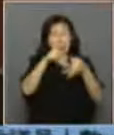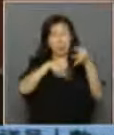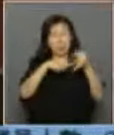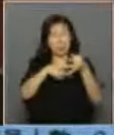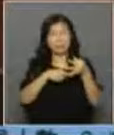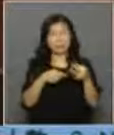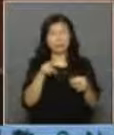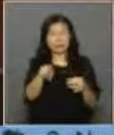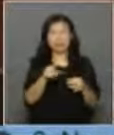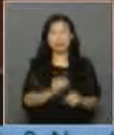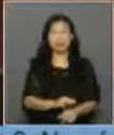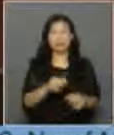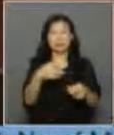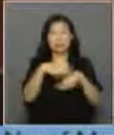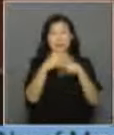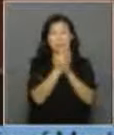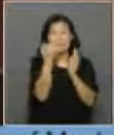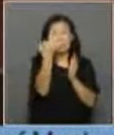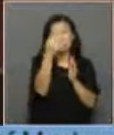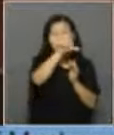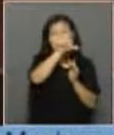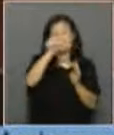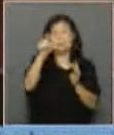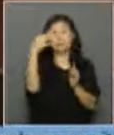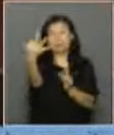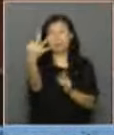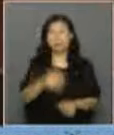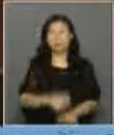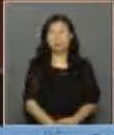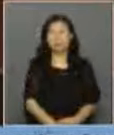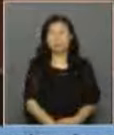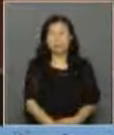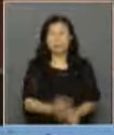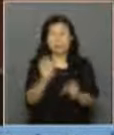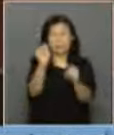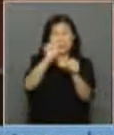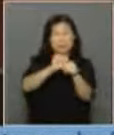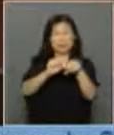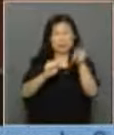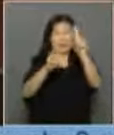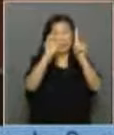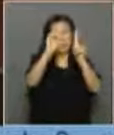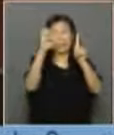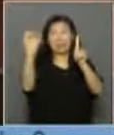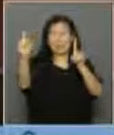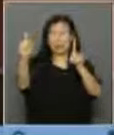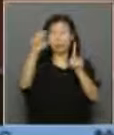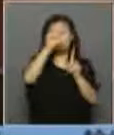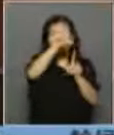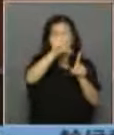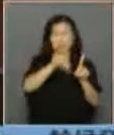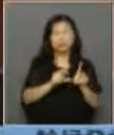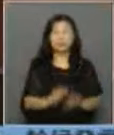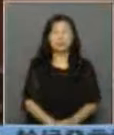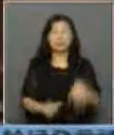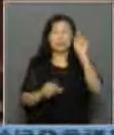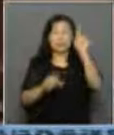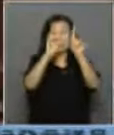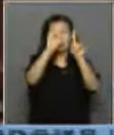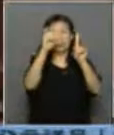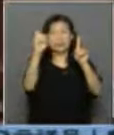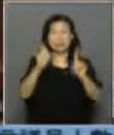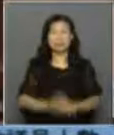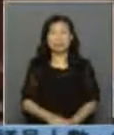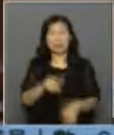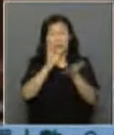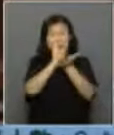以，總共刪咗你三個字啫。不過呢就加咗109個字。呢109個字呢就足以令葛